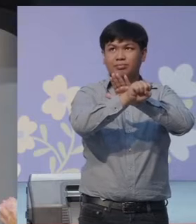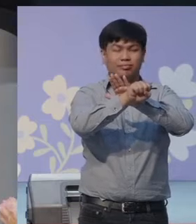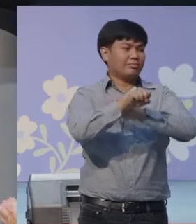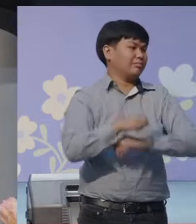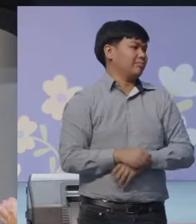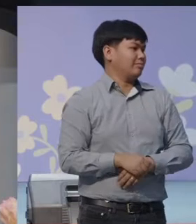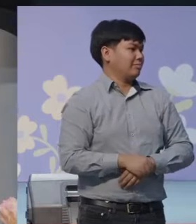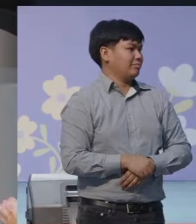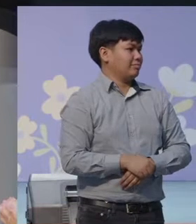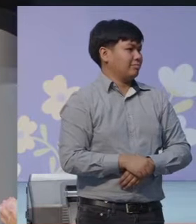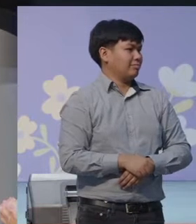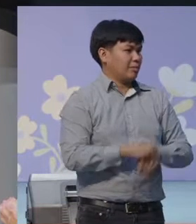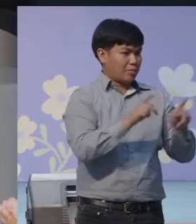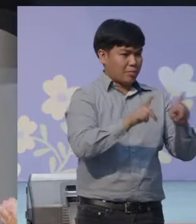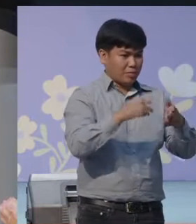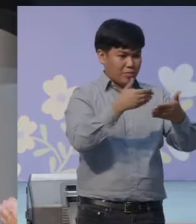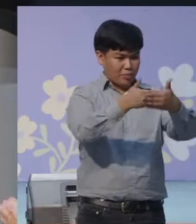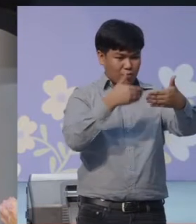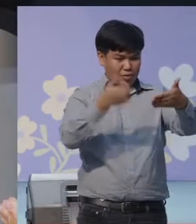magkaanak si Hana. Alright?